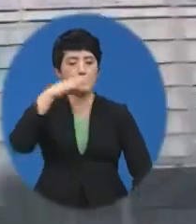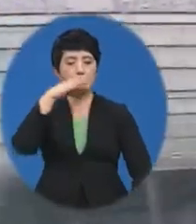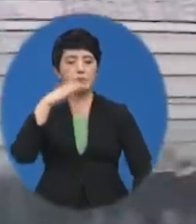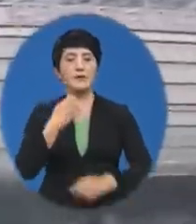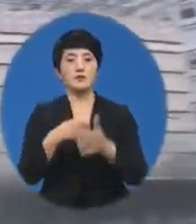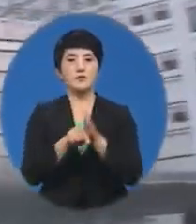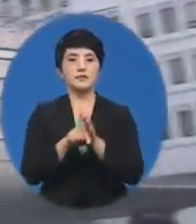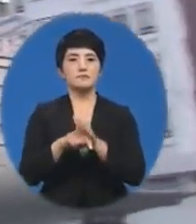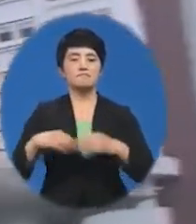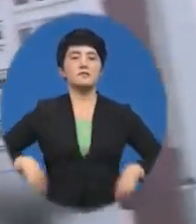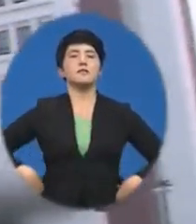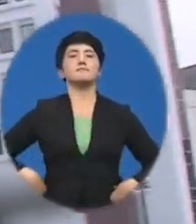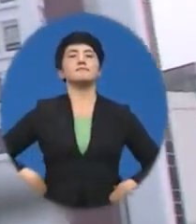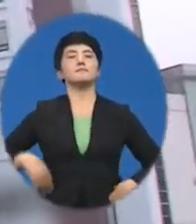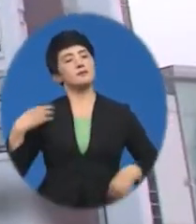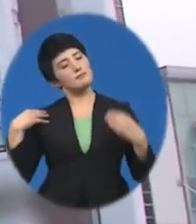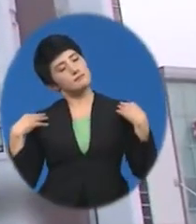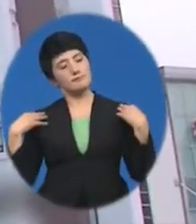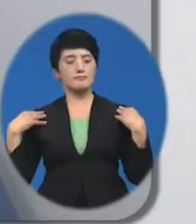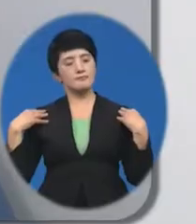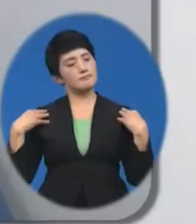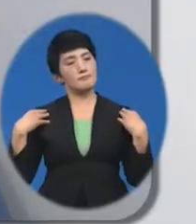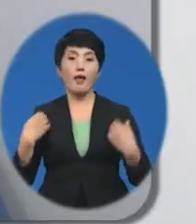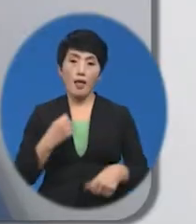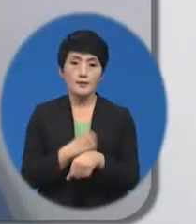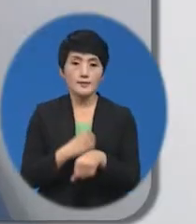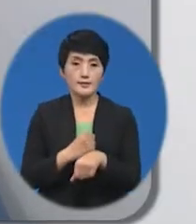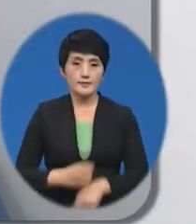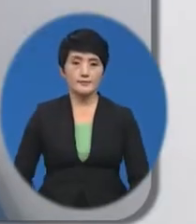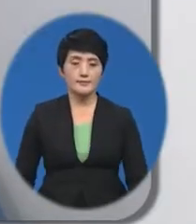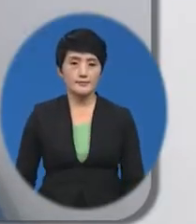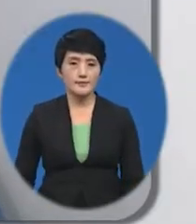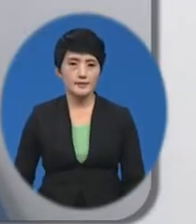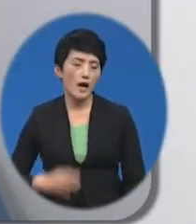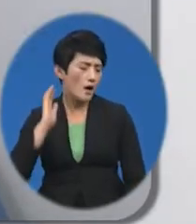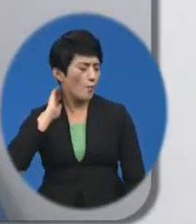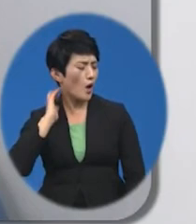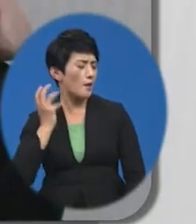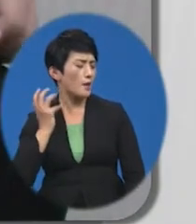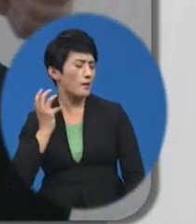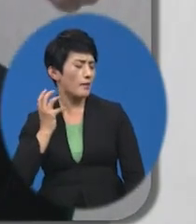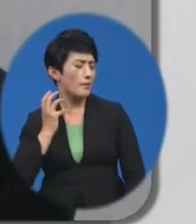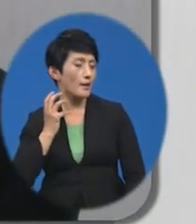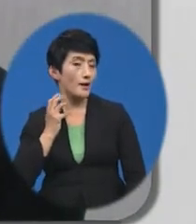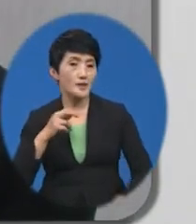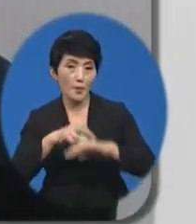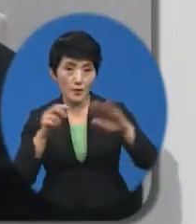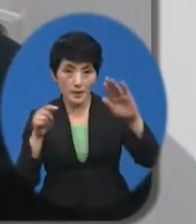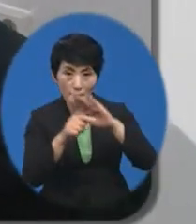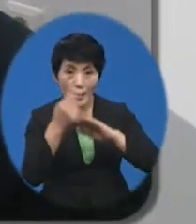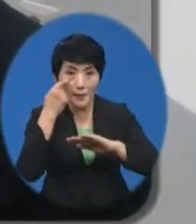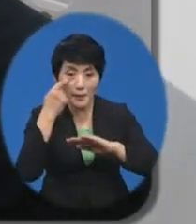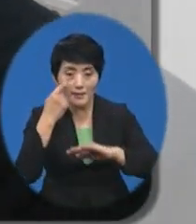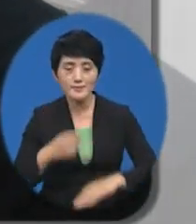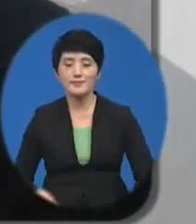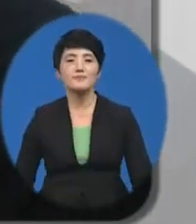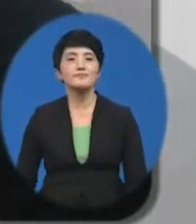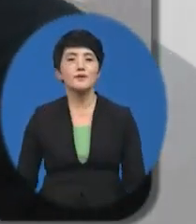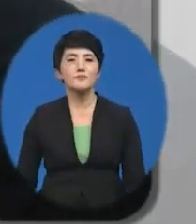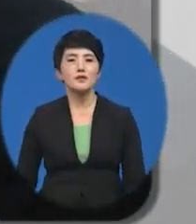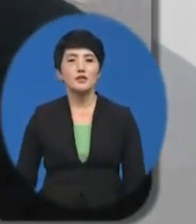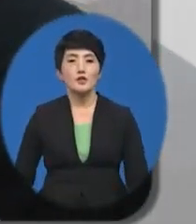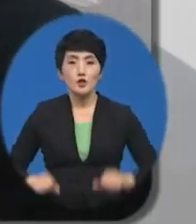있습니다. 평소 목 통증이 심하다는 남성과 함께 맥켄지 운동을 배워볼까요? 우선